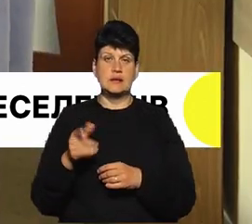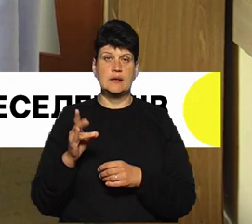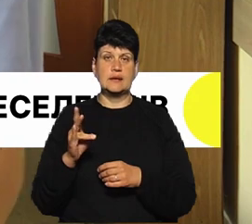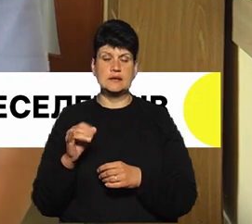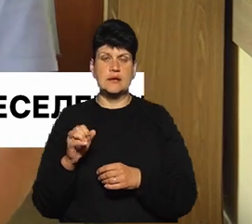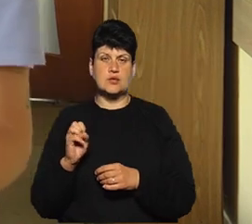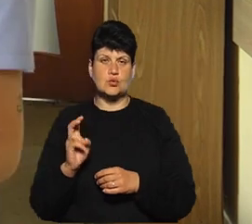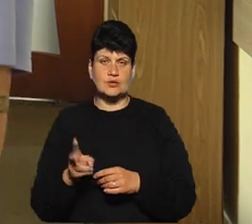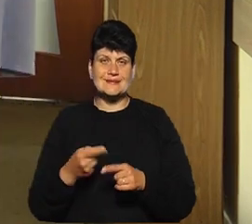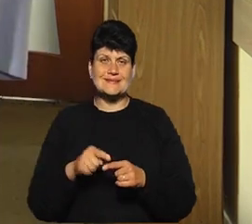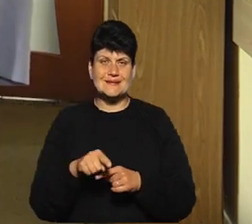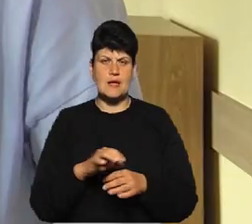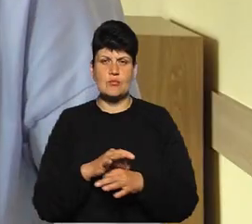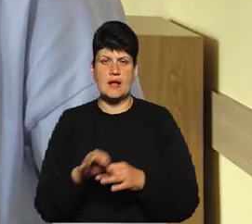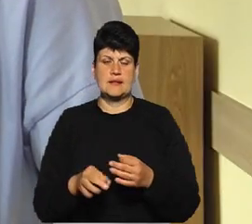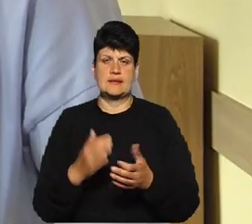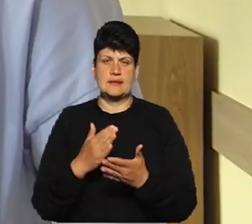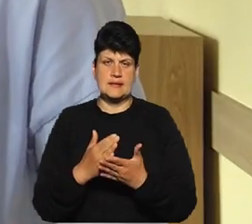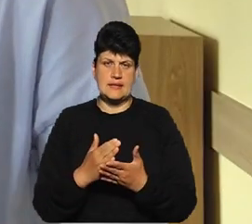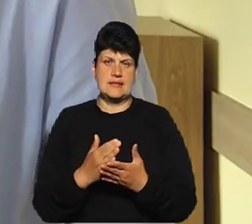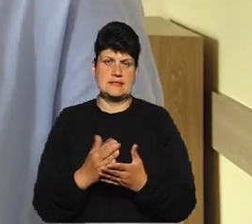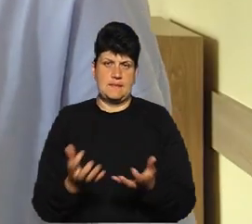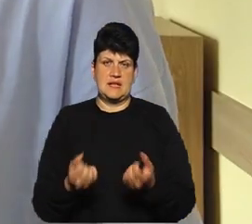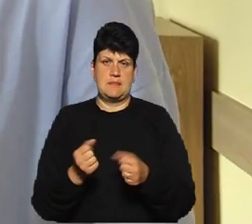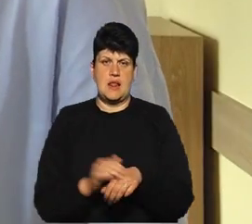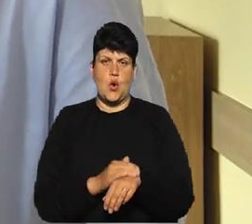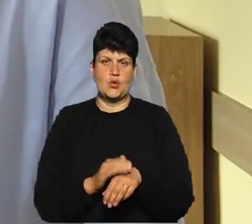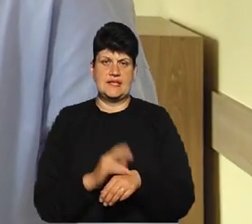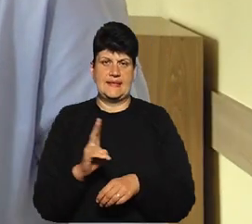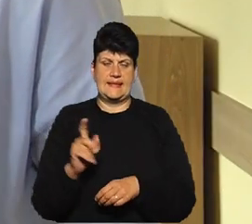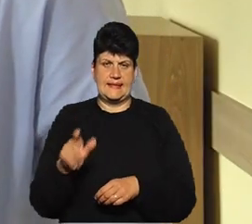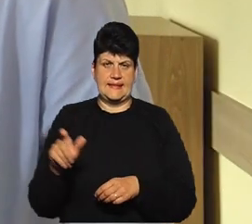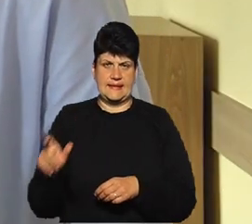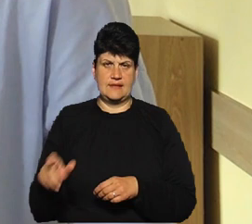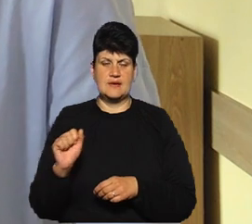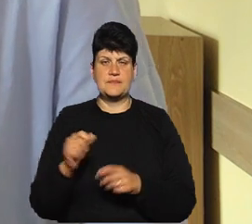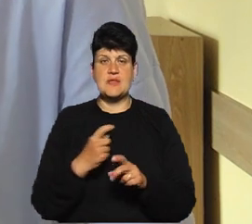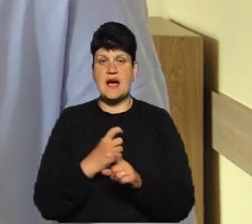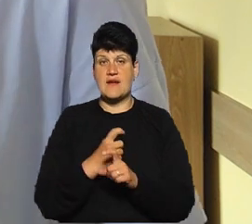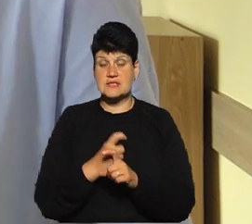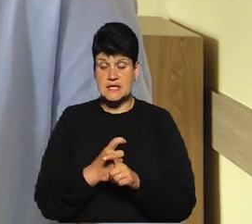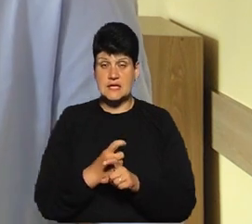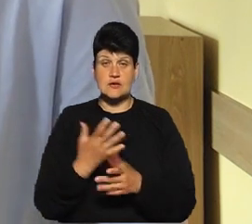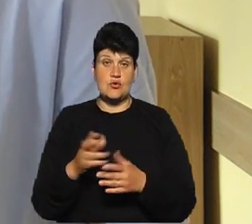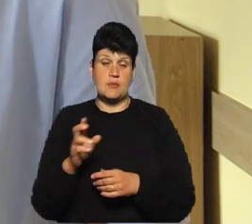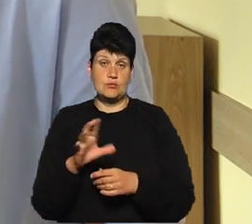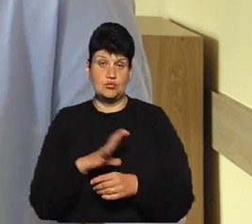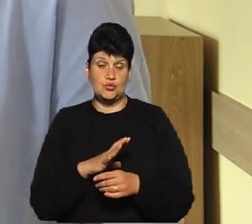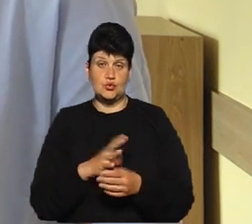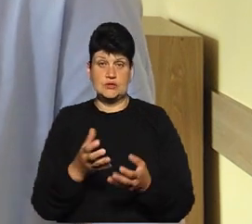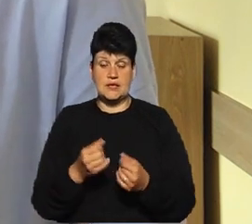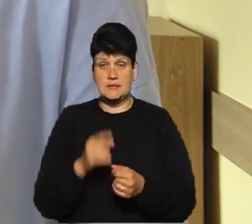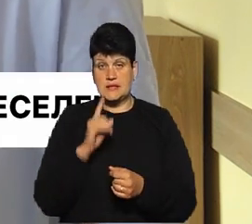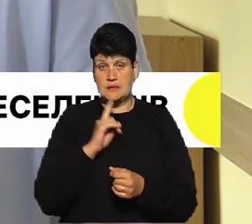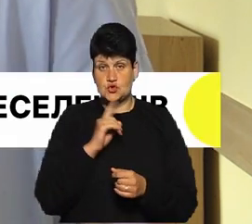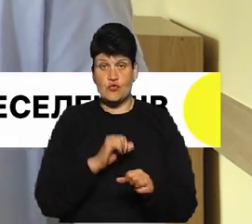цей проєкт діє за підтримки благодійників Австрії. Якщо березень, квітень місяць – це були питання стосовно отримання тимчасового захисту